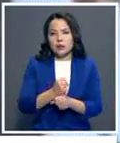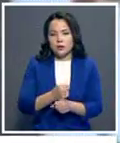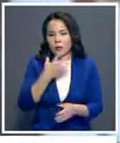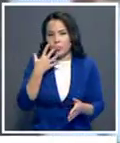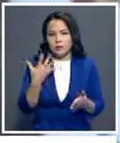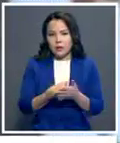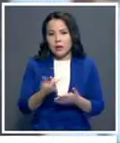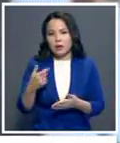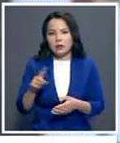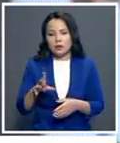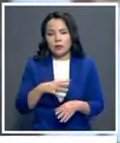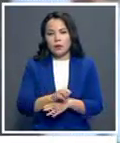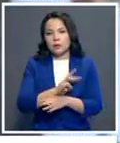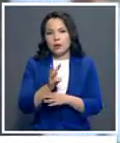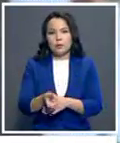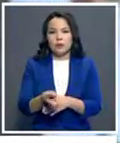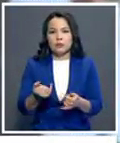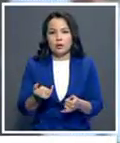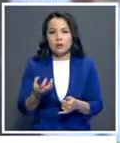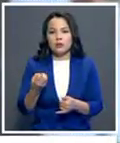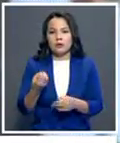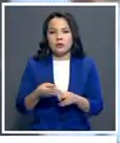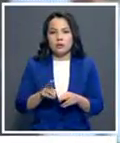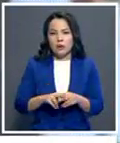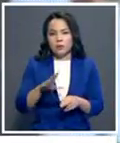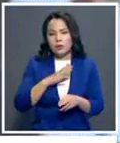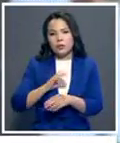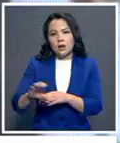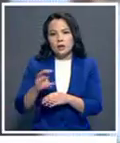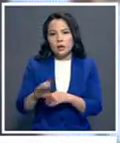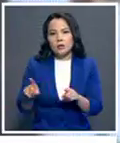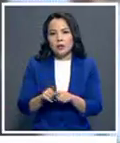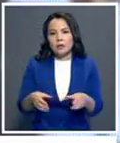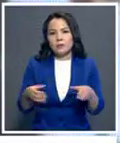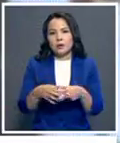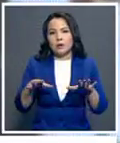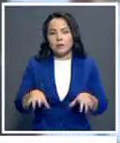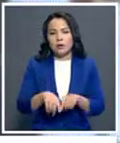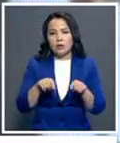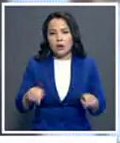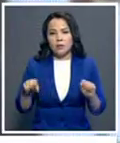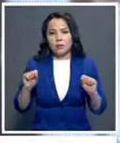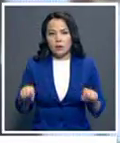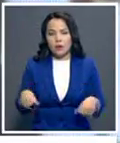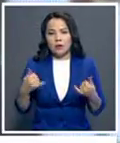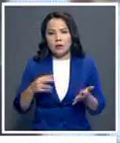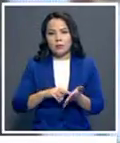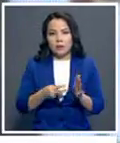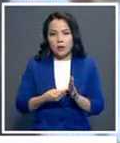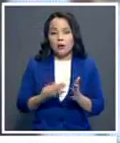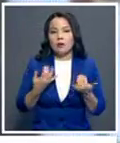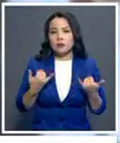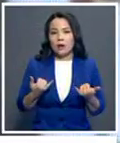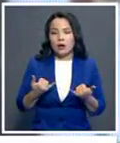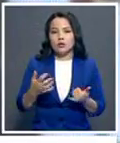өз-өзімізді газбен қамтып, одан артылған газды экспорттауға жағдайымыз бар. Сол себептен